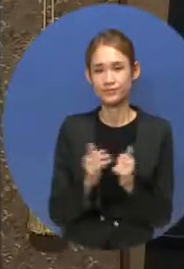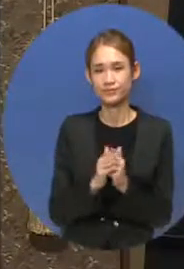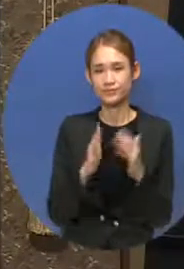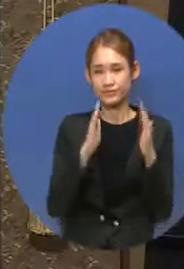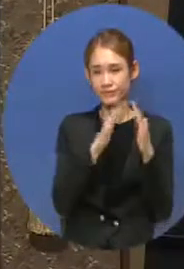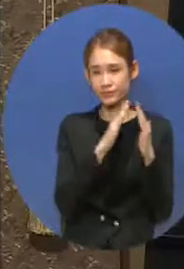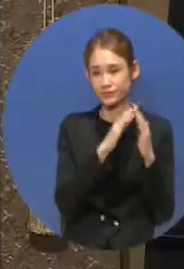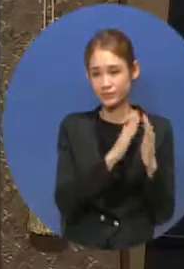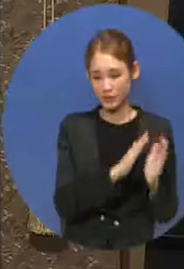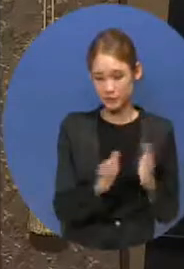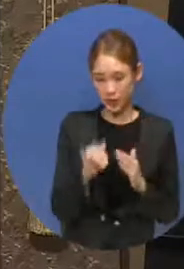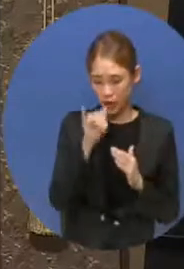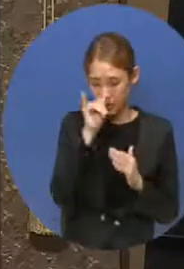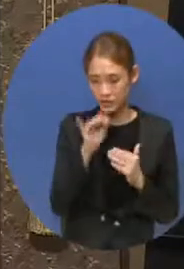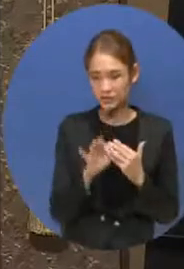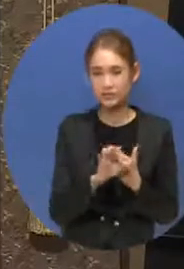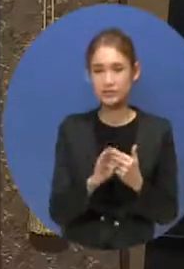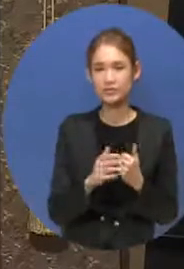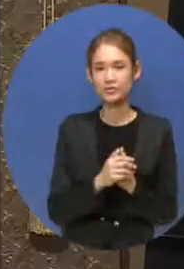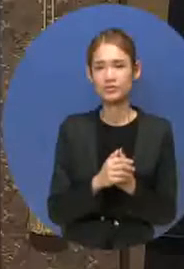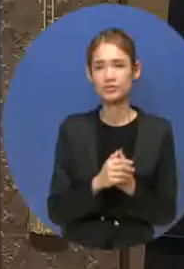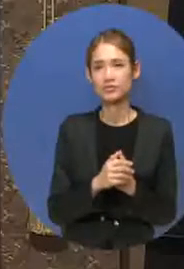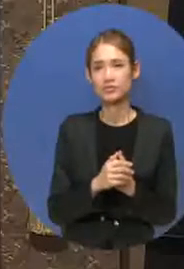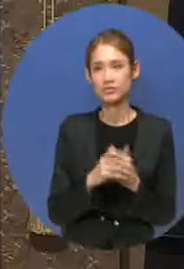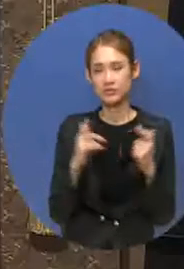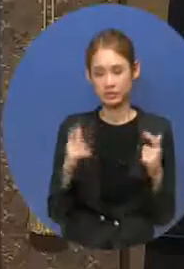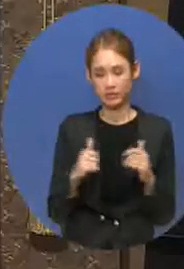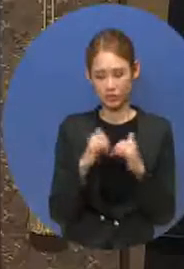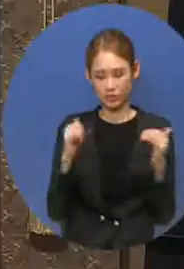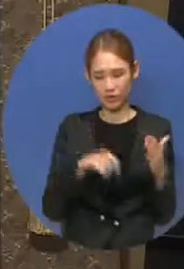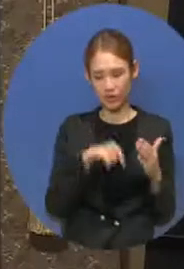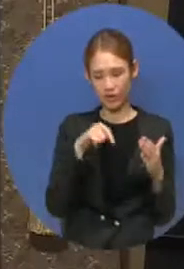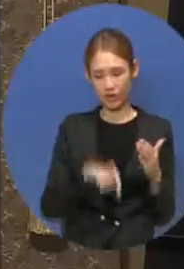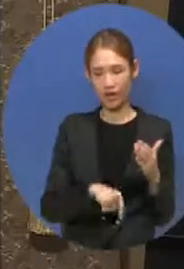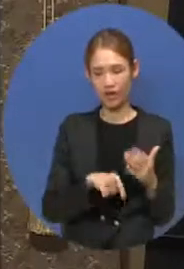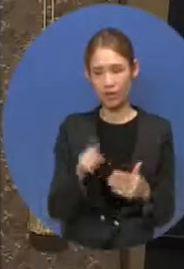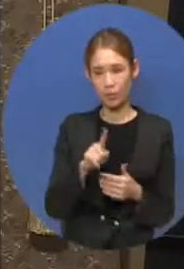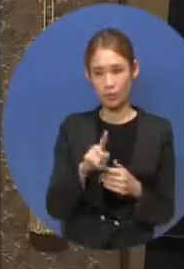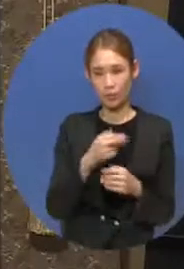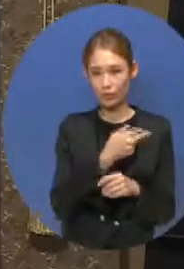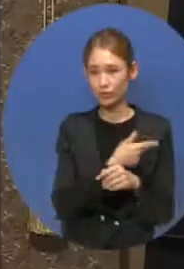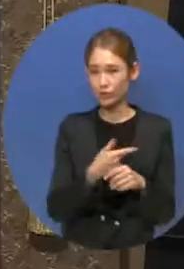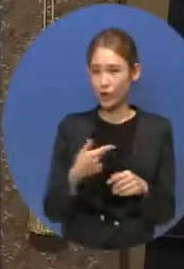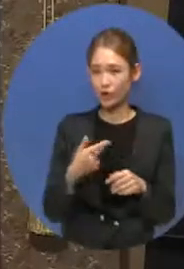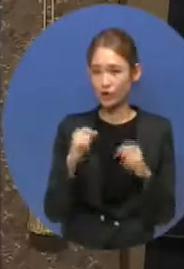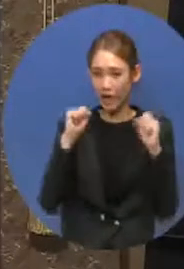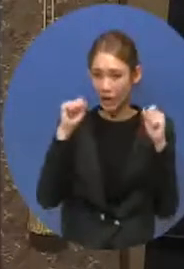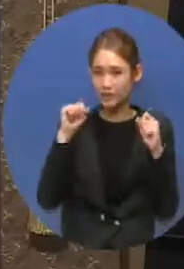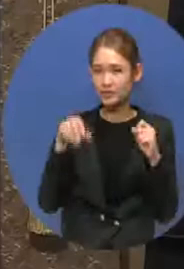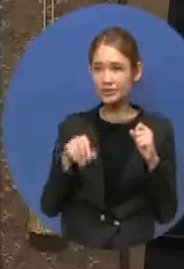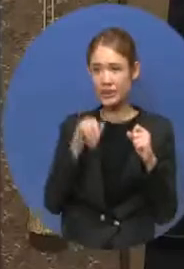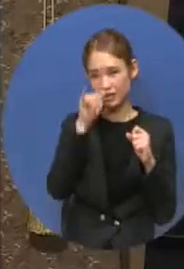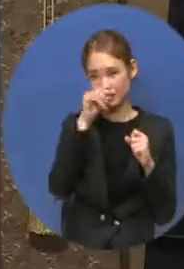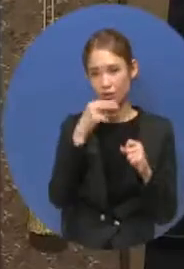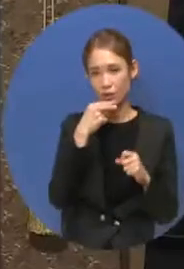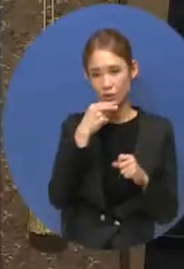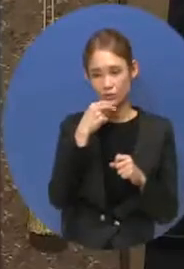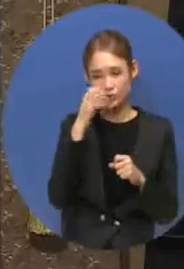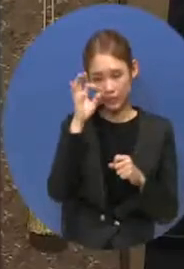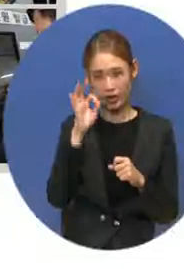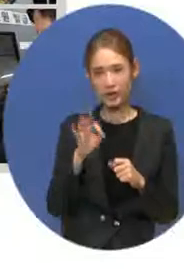만약에 마련되어진다면 예를 들면 지역사회에 뭐가 있는지 수영장은 있는지 헬스장은 있는지를 봐야 될